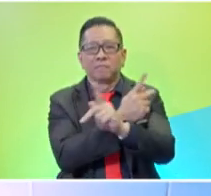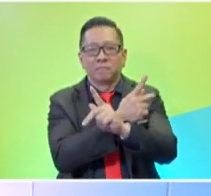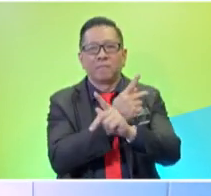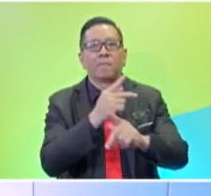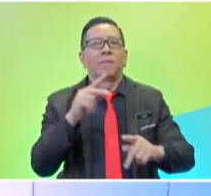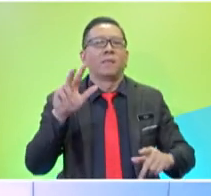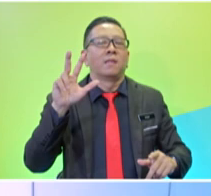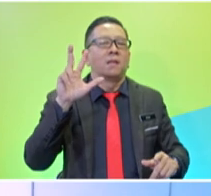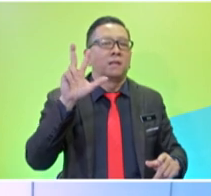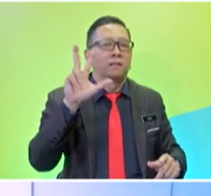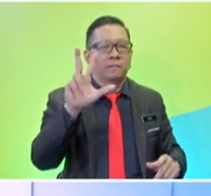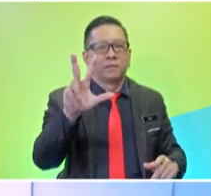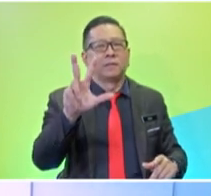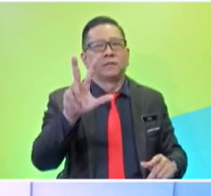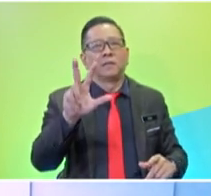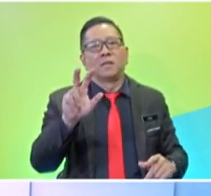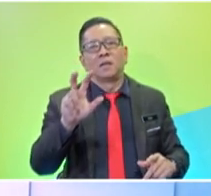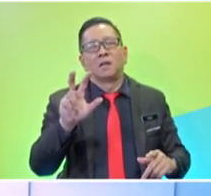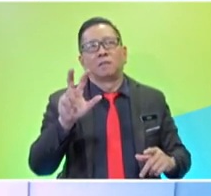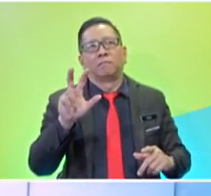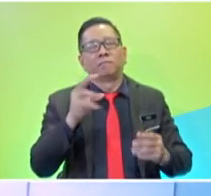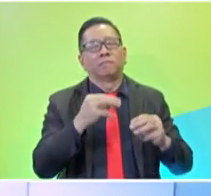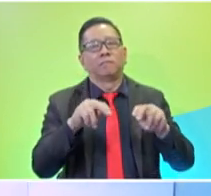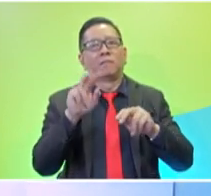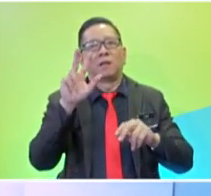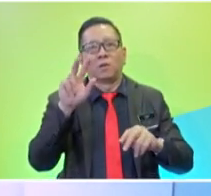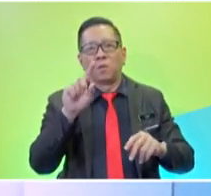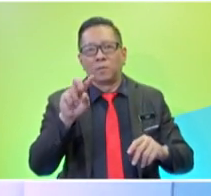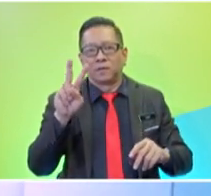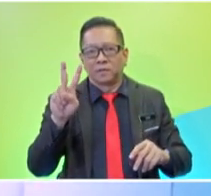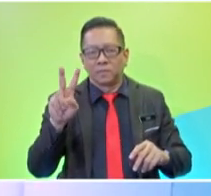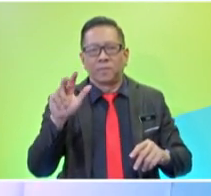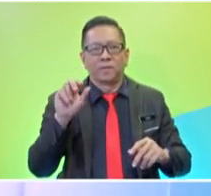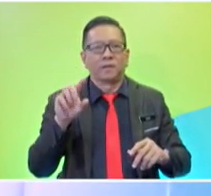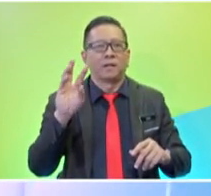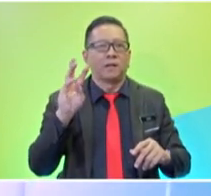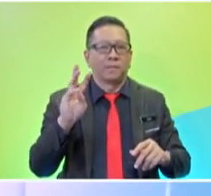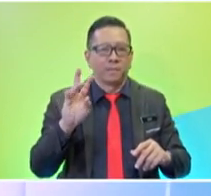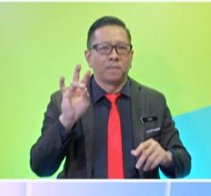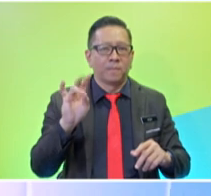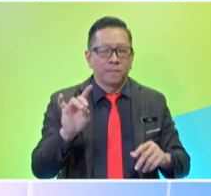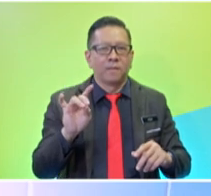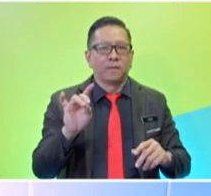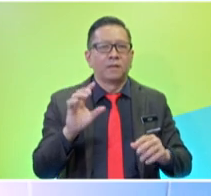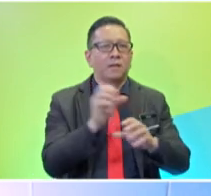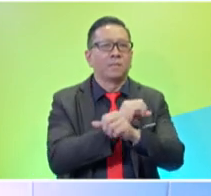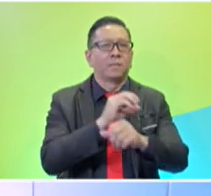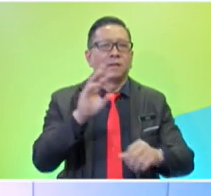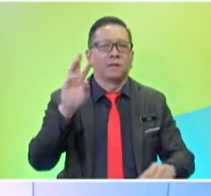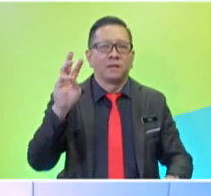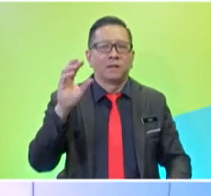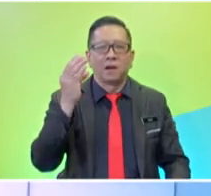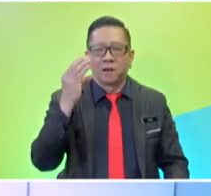kilowatt per jam kita darapkan dengan nilai 21 perpuluhan 8 maka kita akan dapat